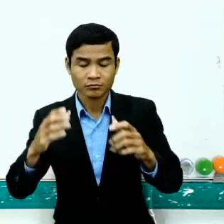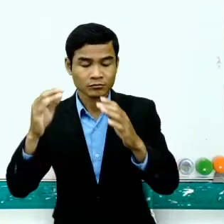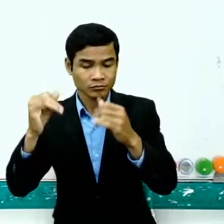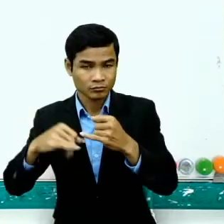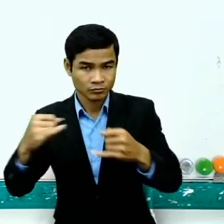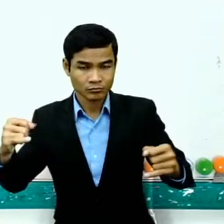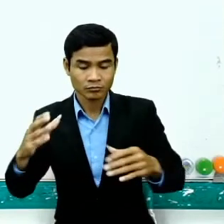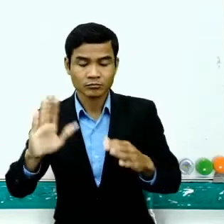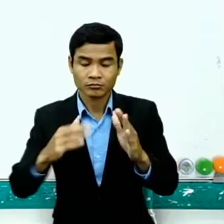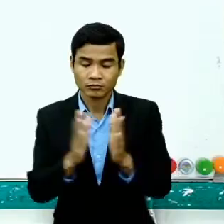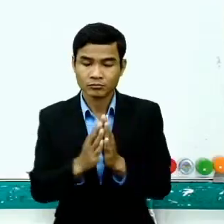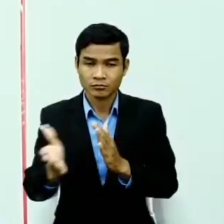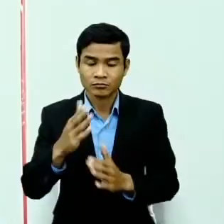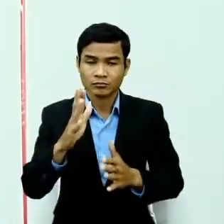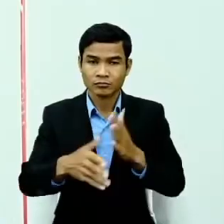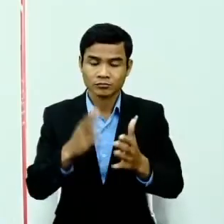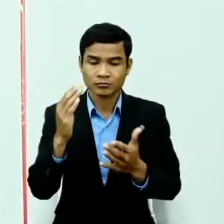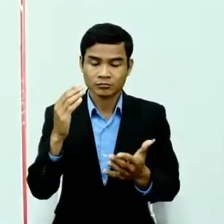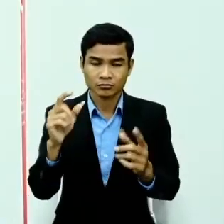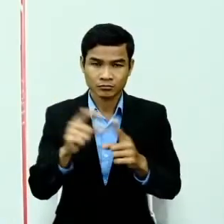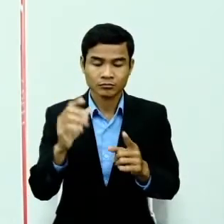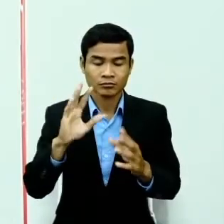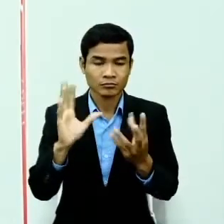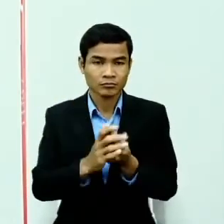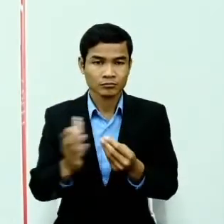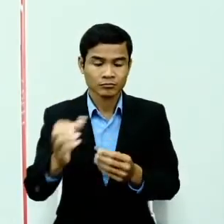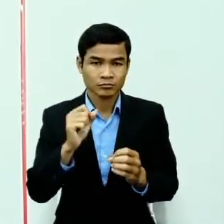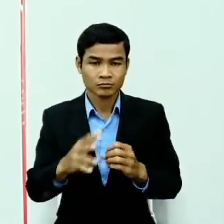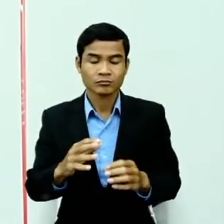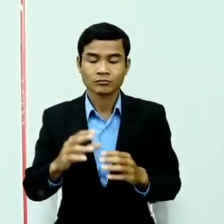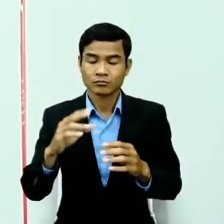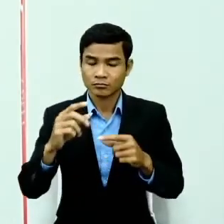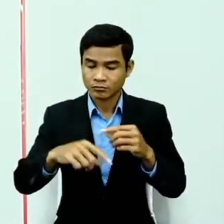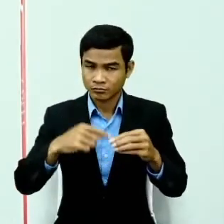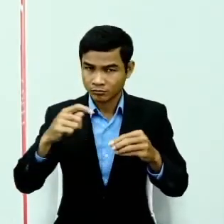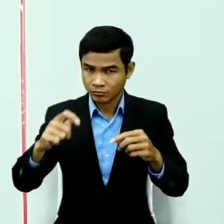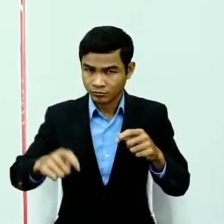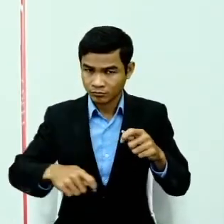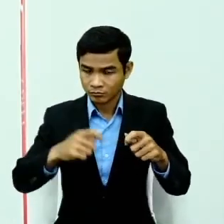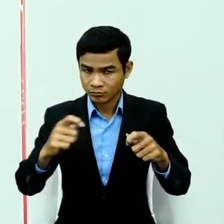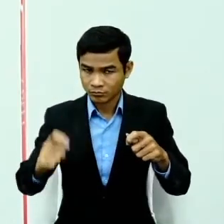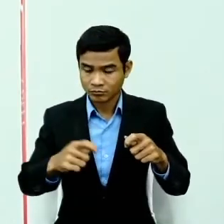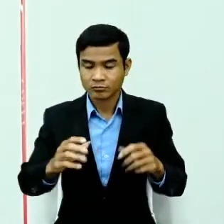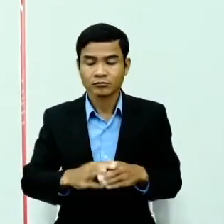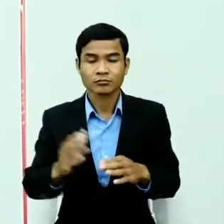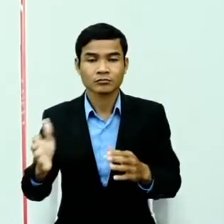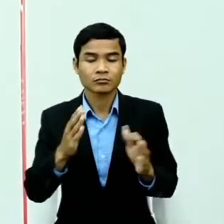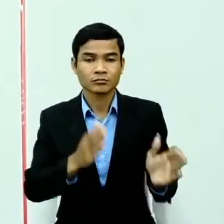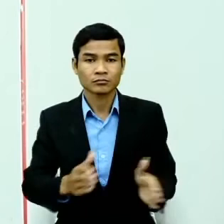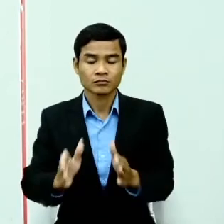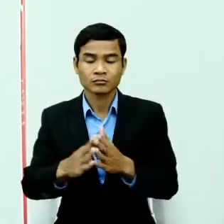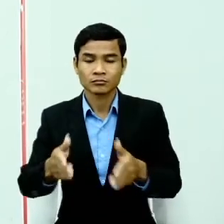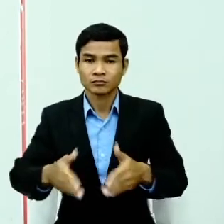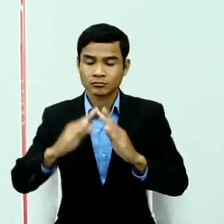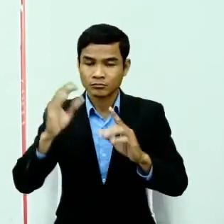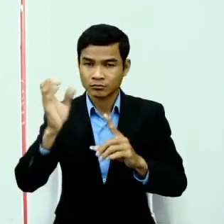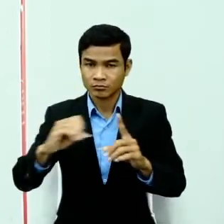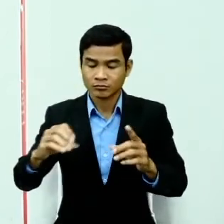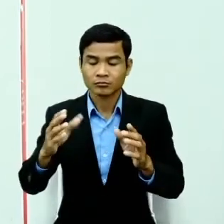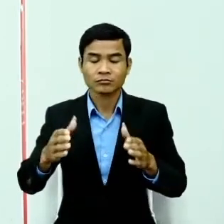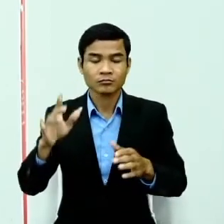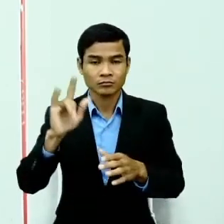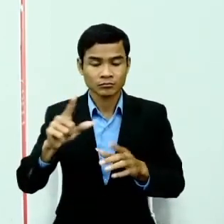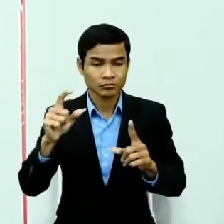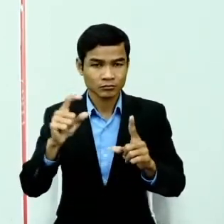cô này là con ăn bị ca đừng ở khnía chập đám ca chài lời dương kìm khôn bằng cà là bà đòi pra bia